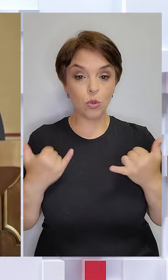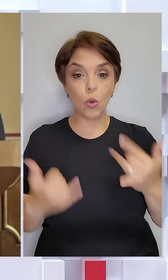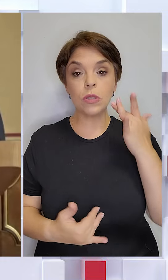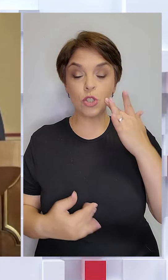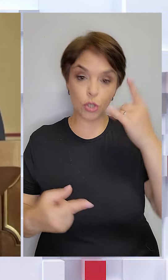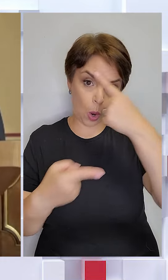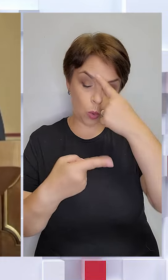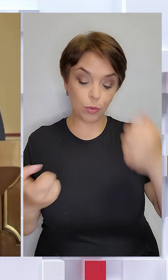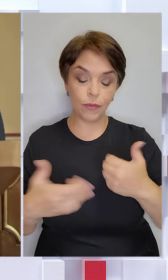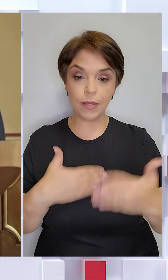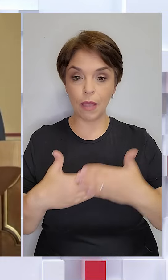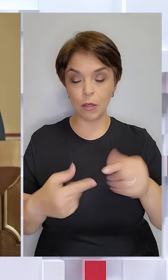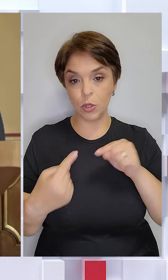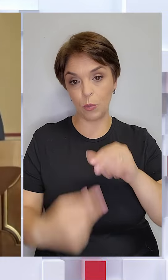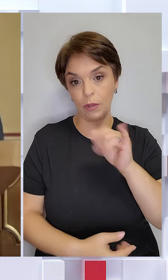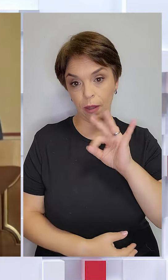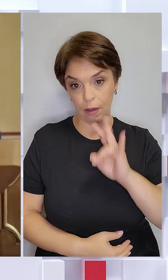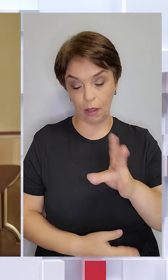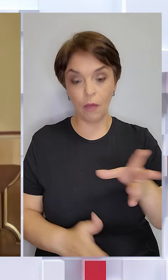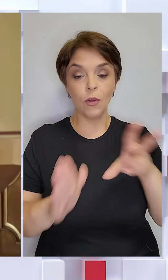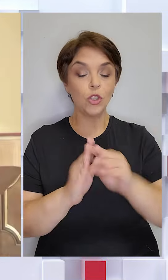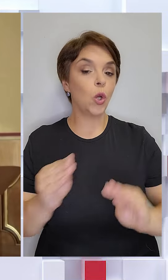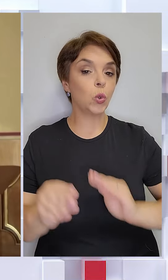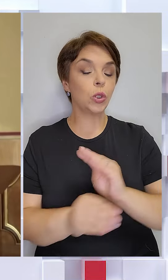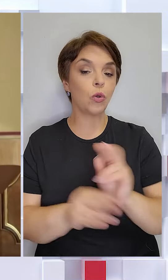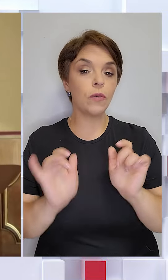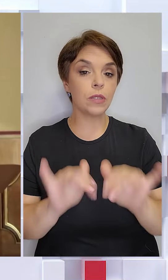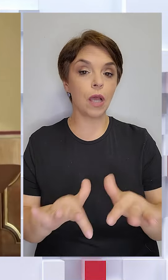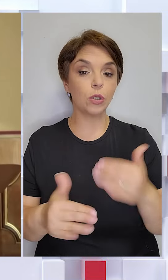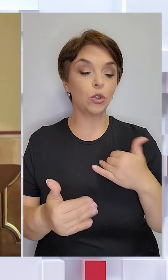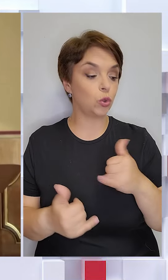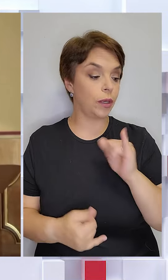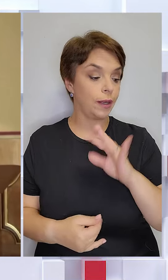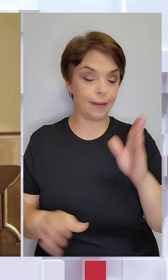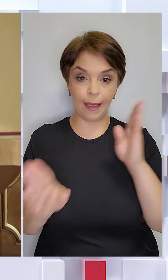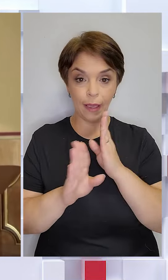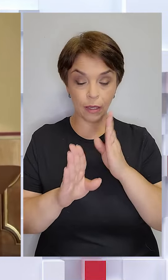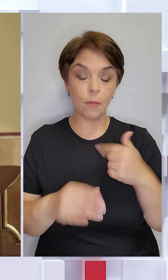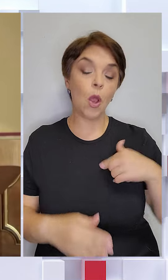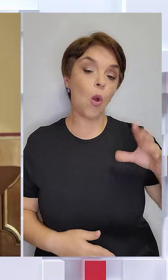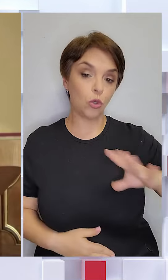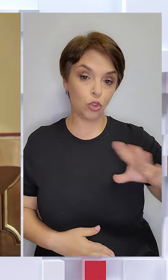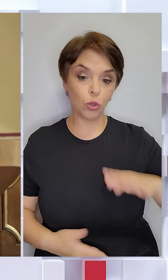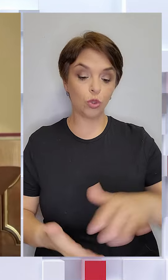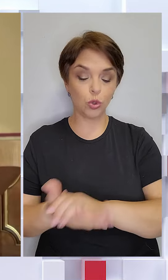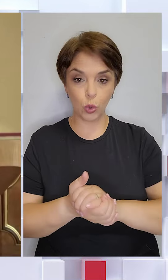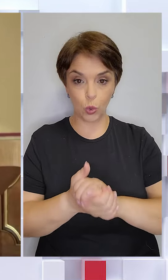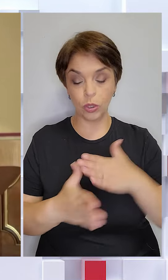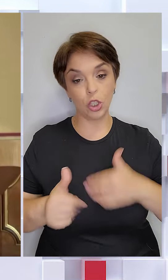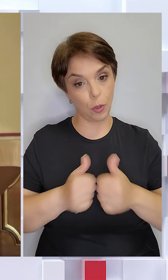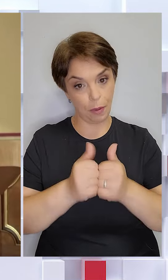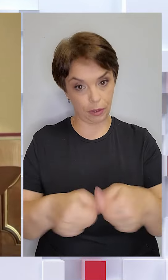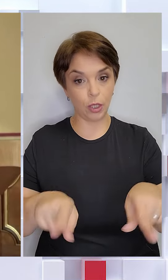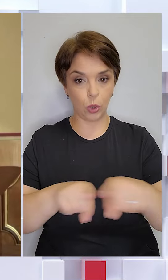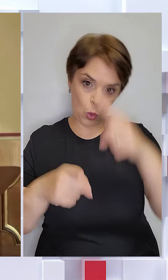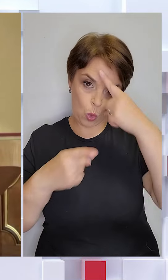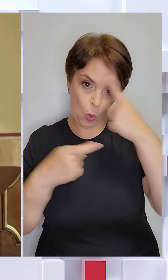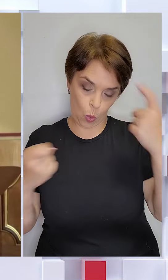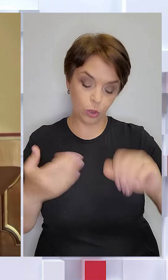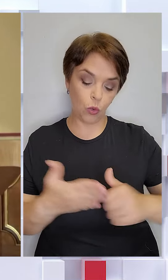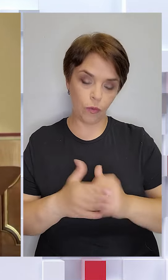США оголосить про нові санкції проти Ірану, включаючи додаткові заходи щодо Iran Air. Ми очікуємо, що союзники та партнери також оголосять